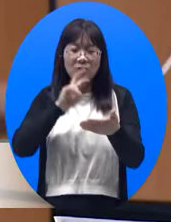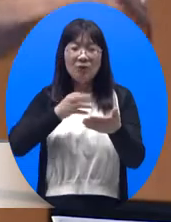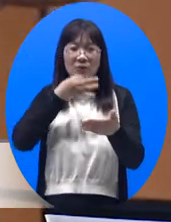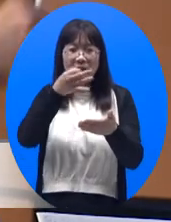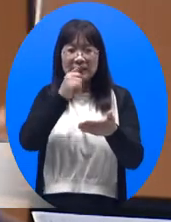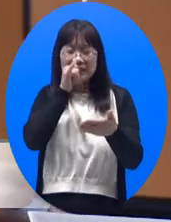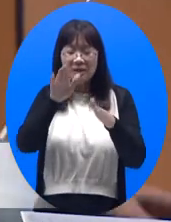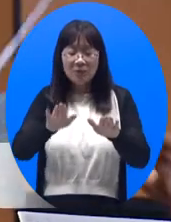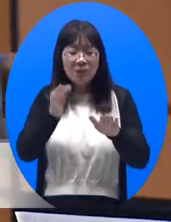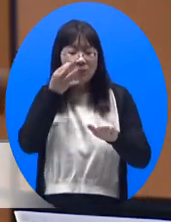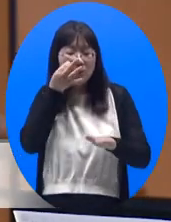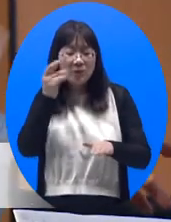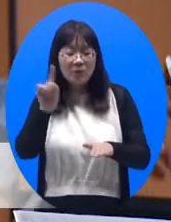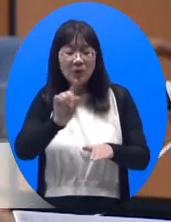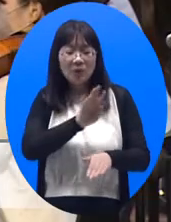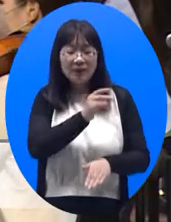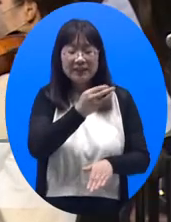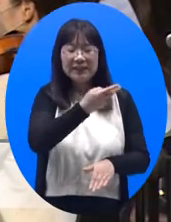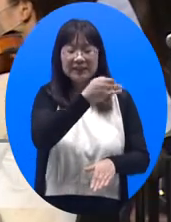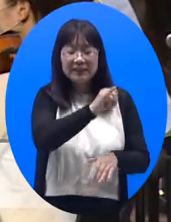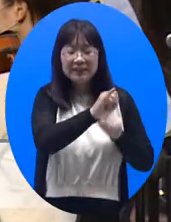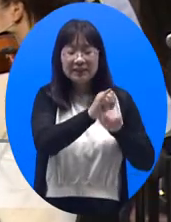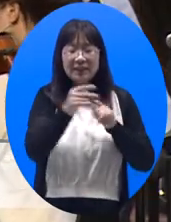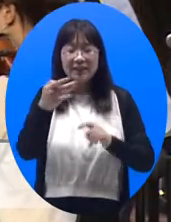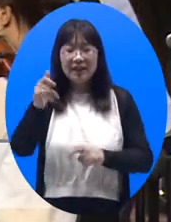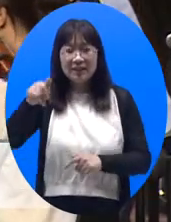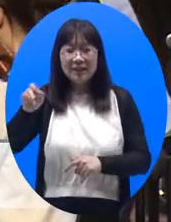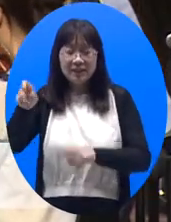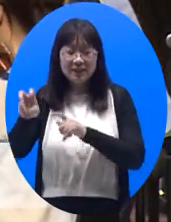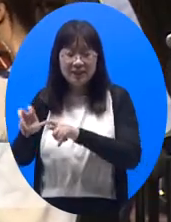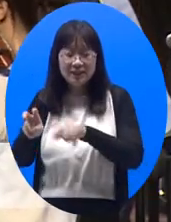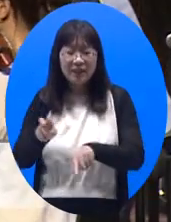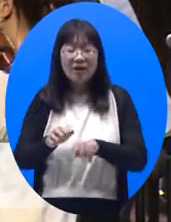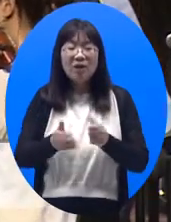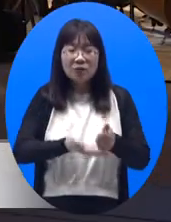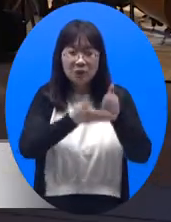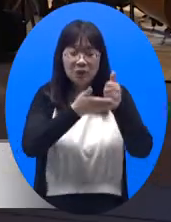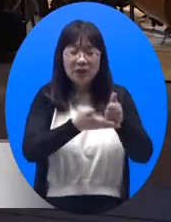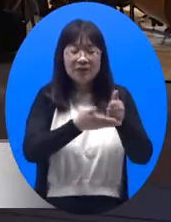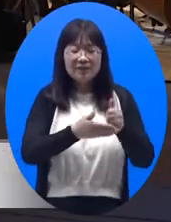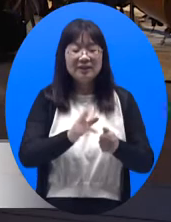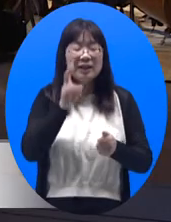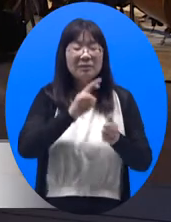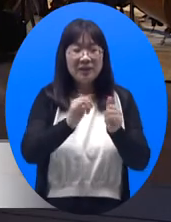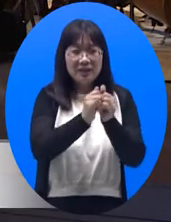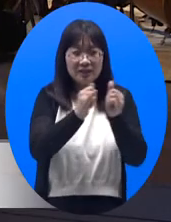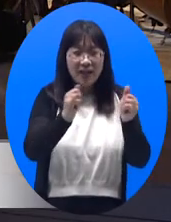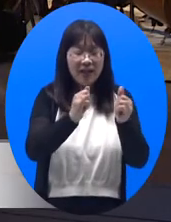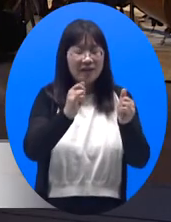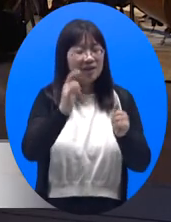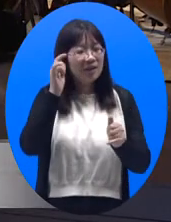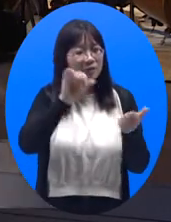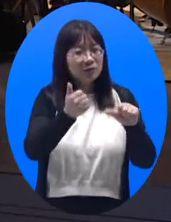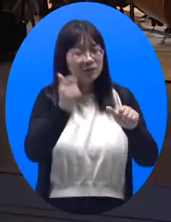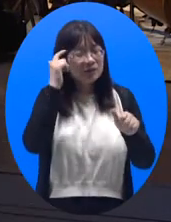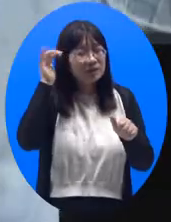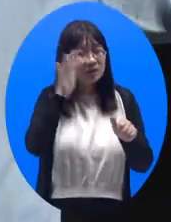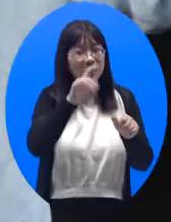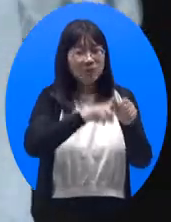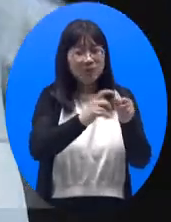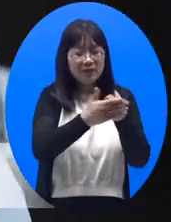이번 공연에서 선보일 곡은 베르디의 레퀴엠. 베르디가 존경하던 음악가 로시니와 만초니의 죽음을 기리기 위해 만든